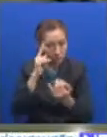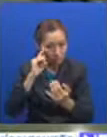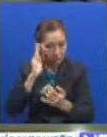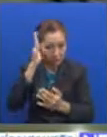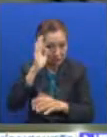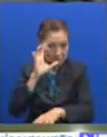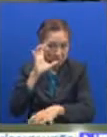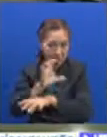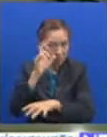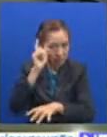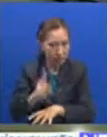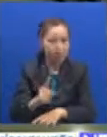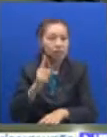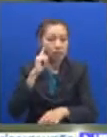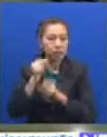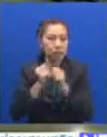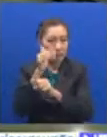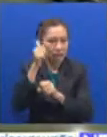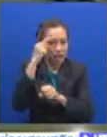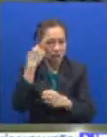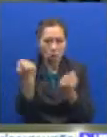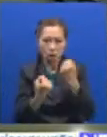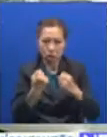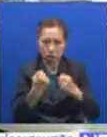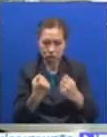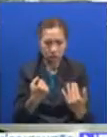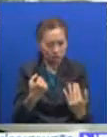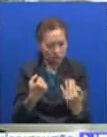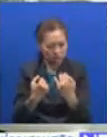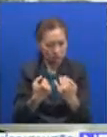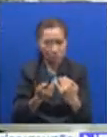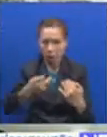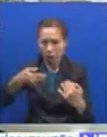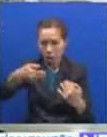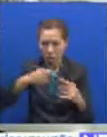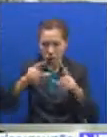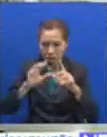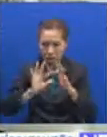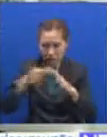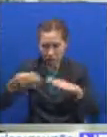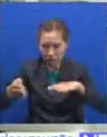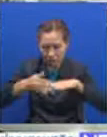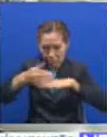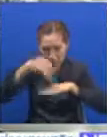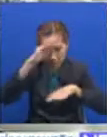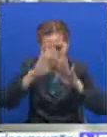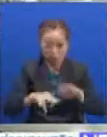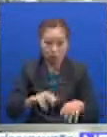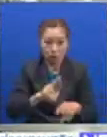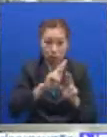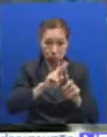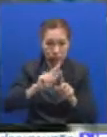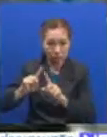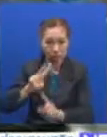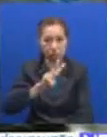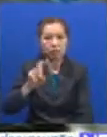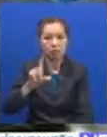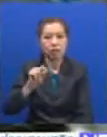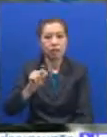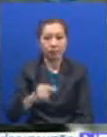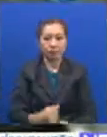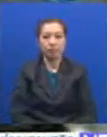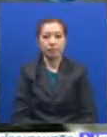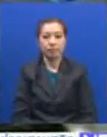ริ่มใช้จริงคาดว่าจะมีรถยนต์ที่เข้ามาขออีโคสติกเกอร์ประมาณ220รุ่นค่ะ